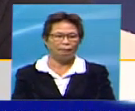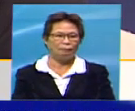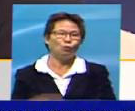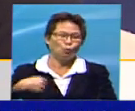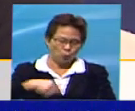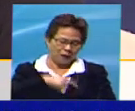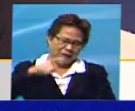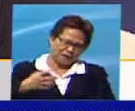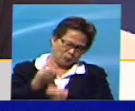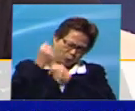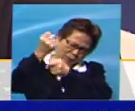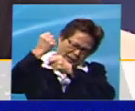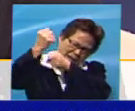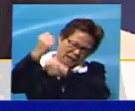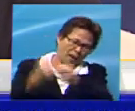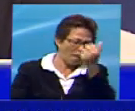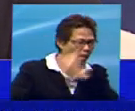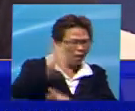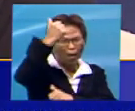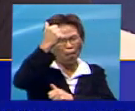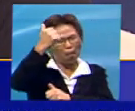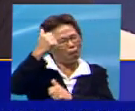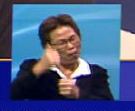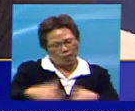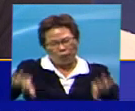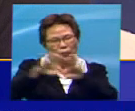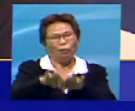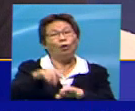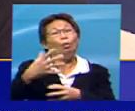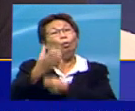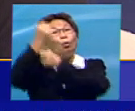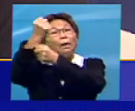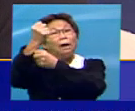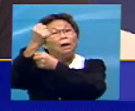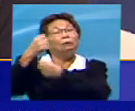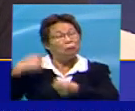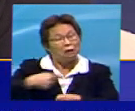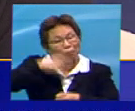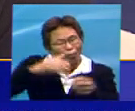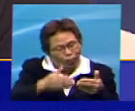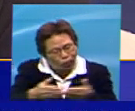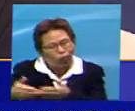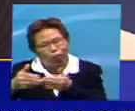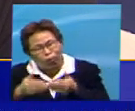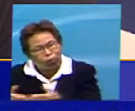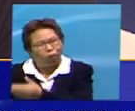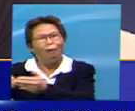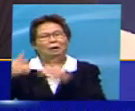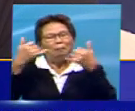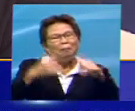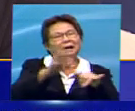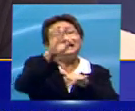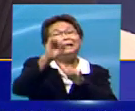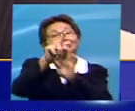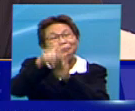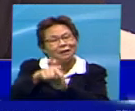We need to win. This is the most important thing. But to win, we need to be more consistent. We need to play 90 minutes as